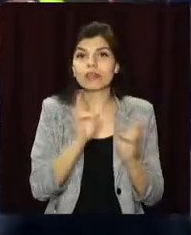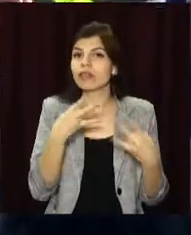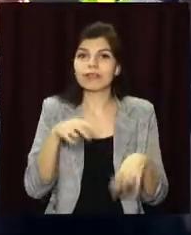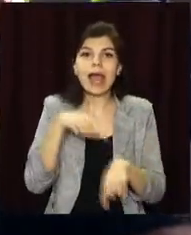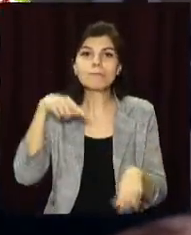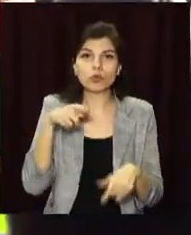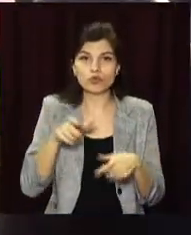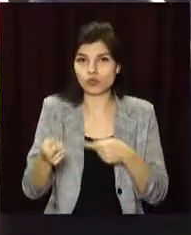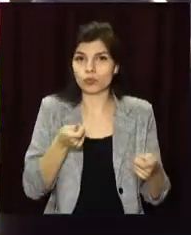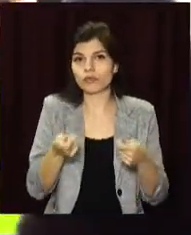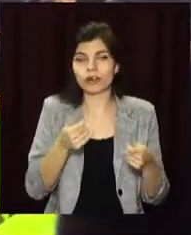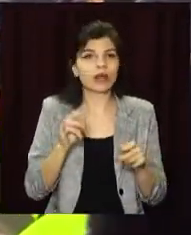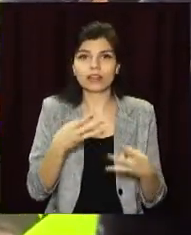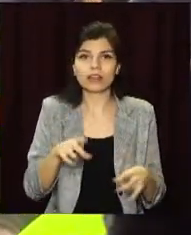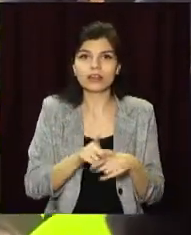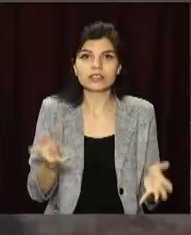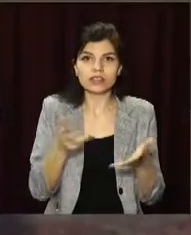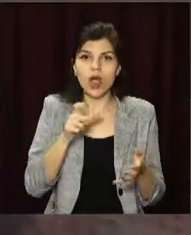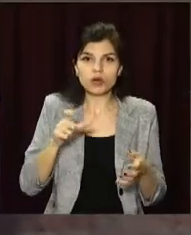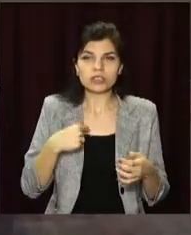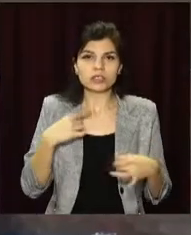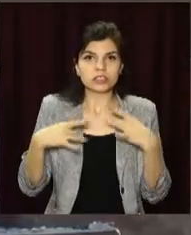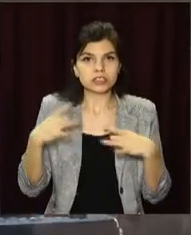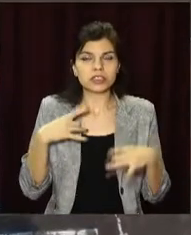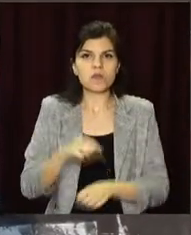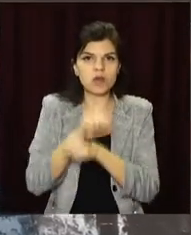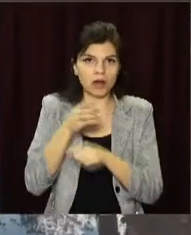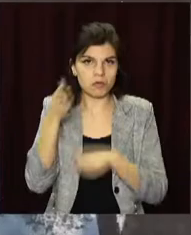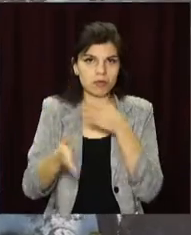маніпулювати емоціями працівників і не виводити їх на мітинги.